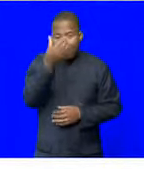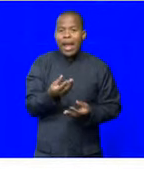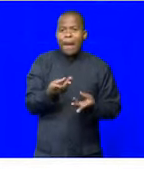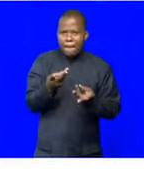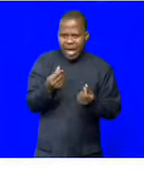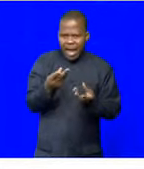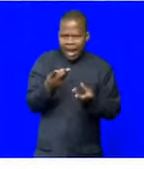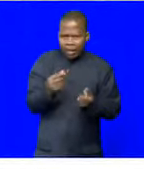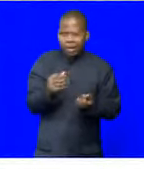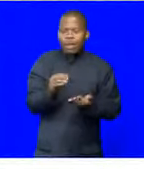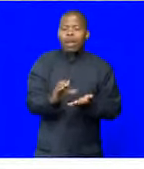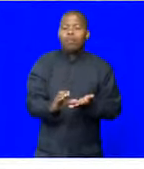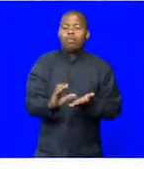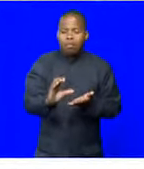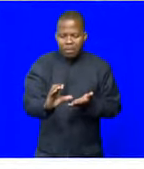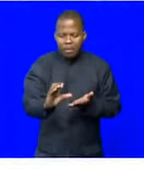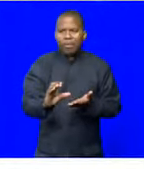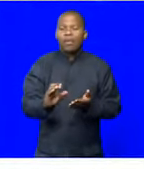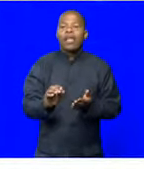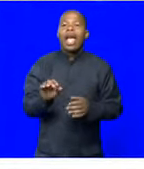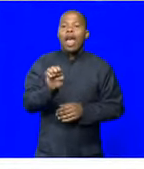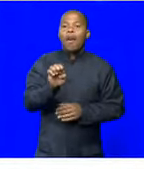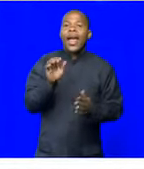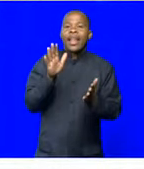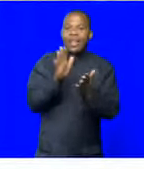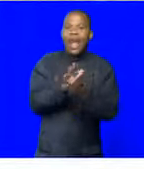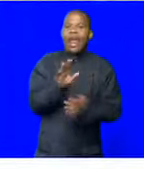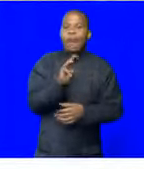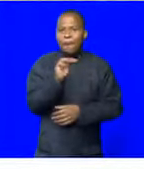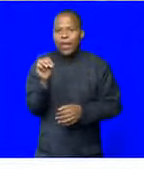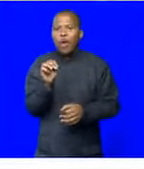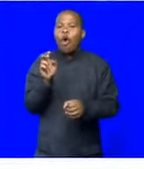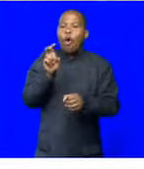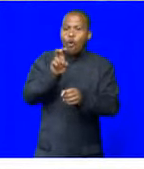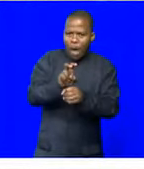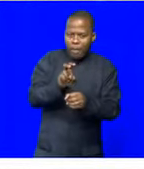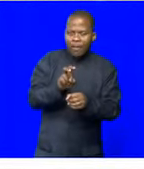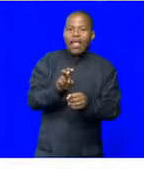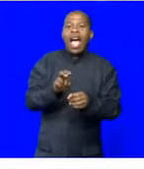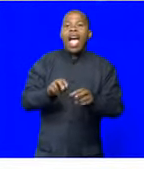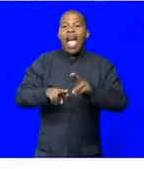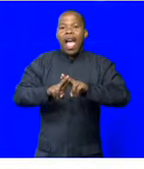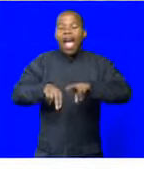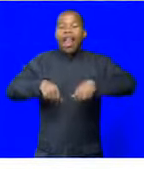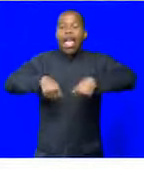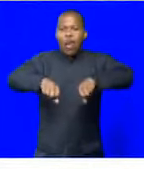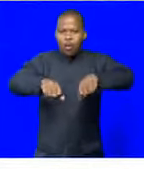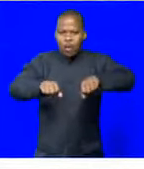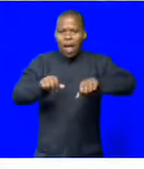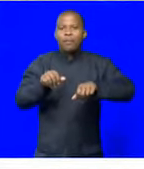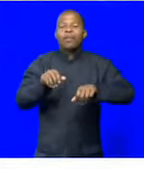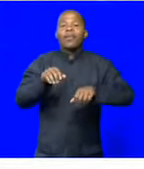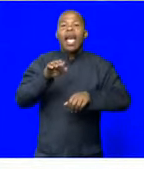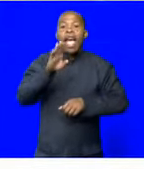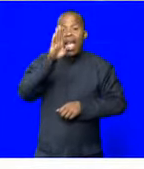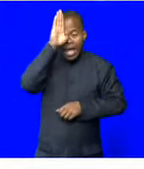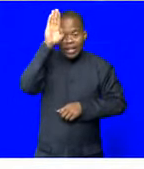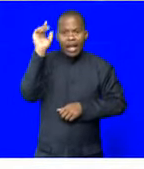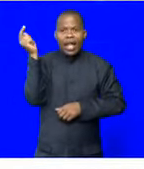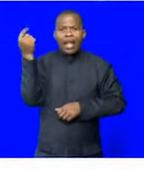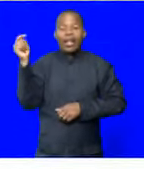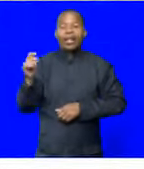letilishumi etemalangeni etakhiweni letahlukene letawusita kuthuthukisa sive siphinze sikhone kufinyelela etindzaweni letiniketa